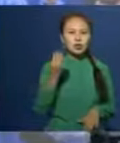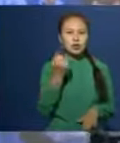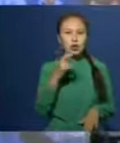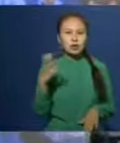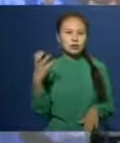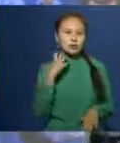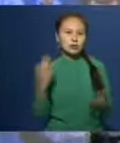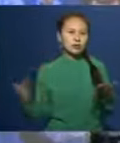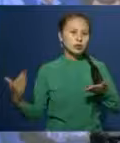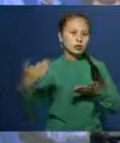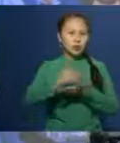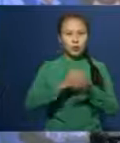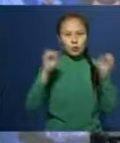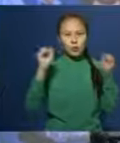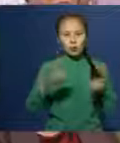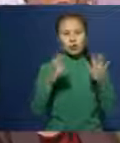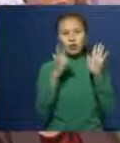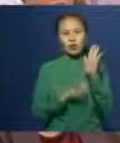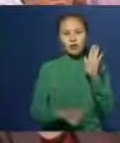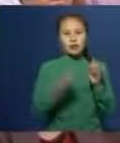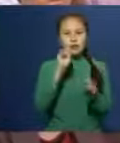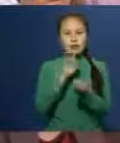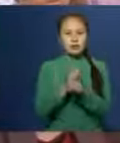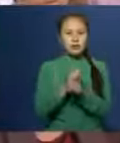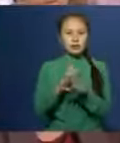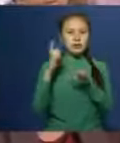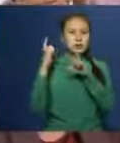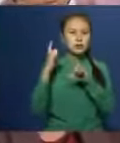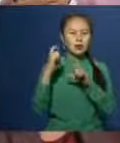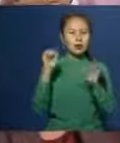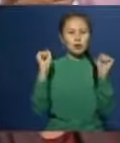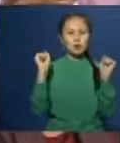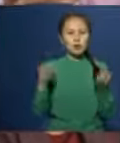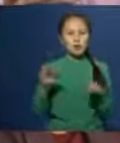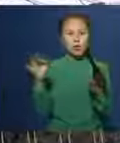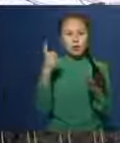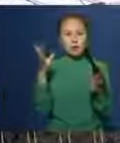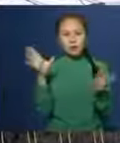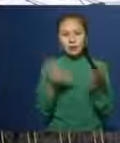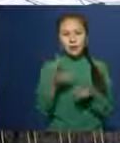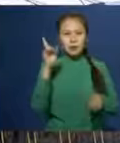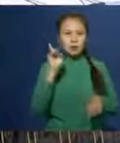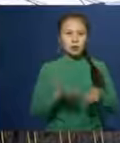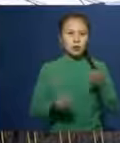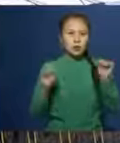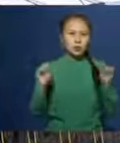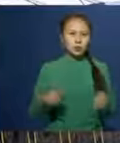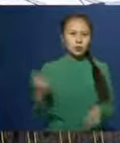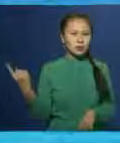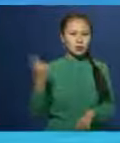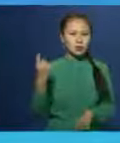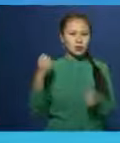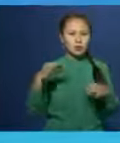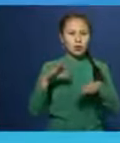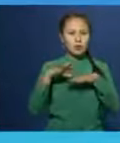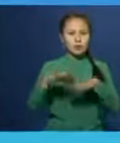Қызылорда аймағындағы Сексеуіл станциясынан алғашқы жүк вагондары бір мезетте жаңа темір желісімен алғашқы сапарға аттанды.